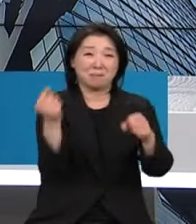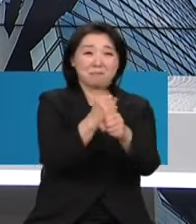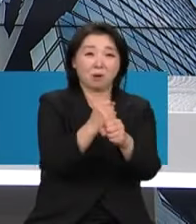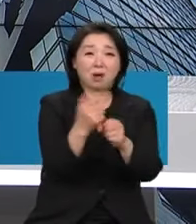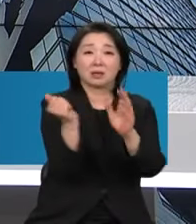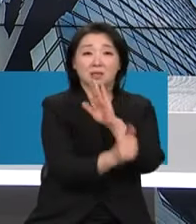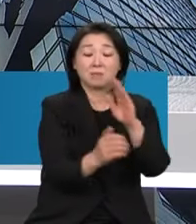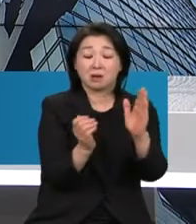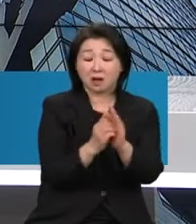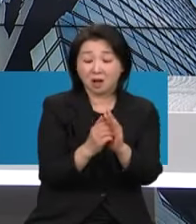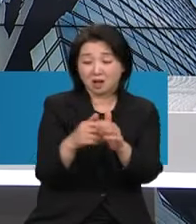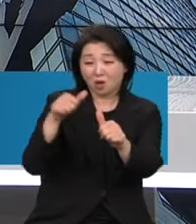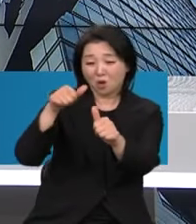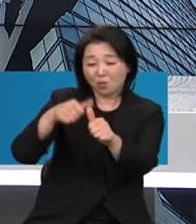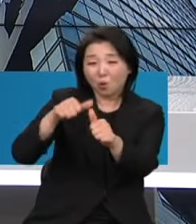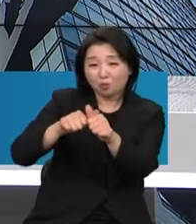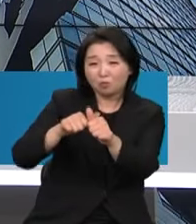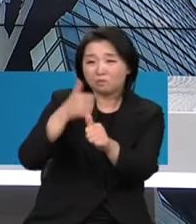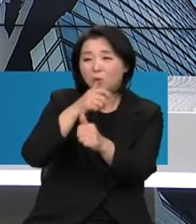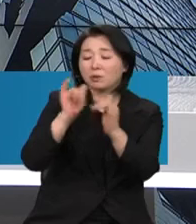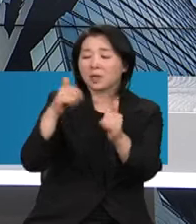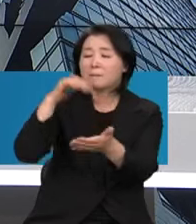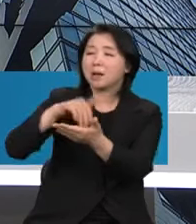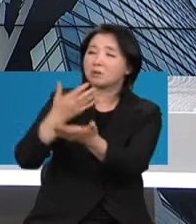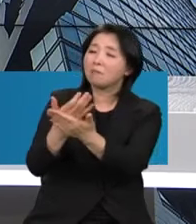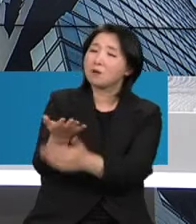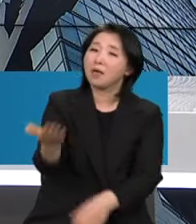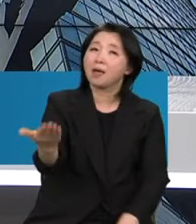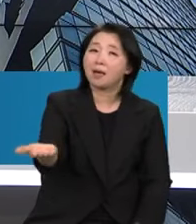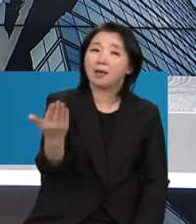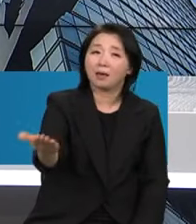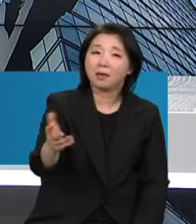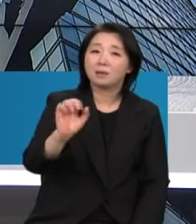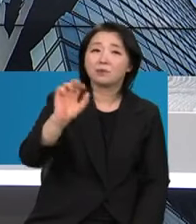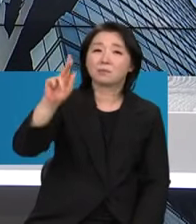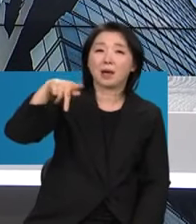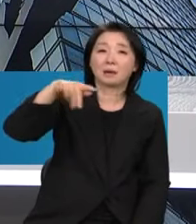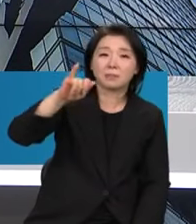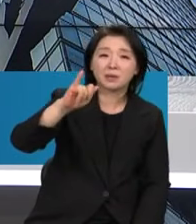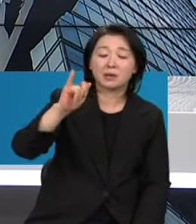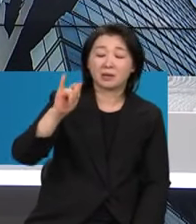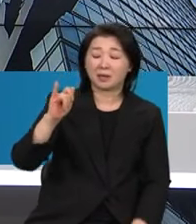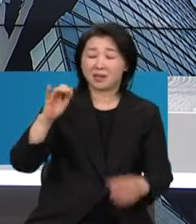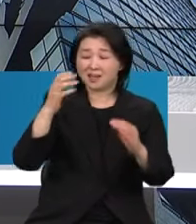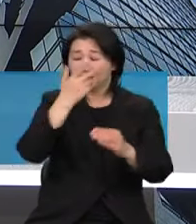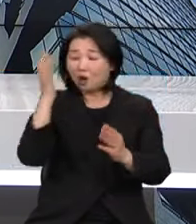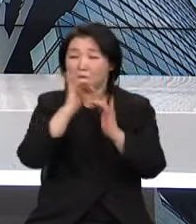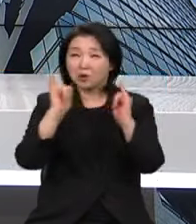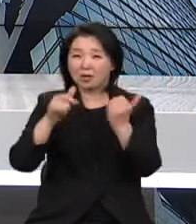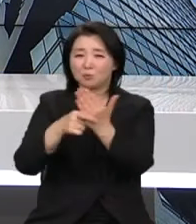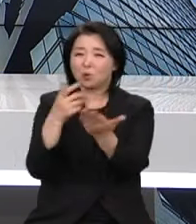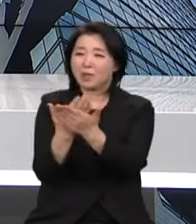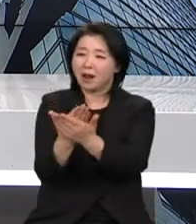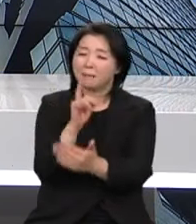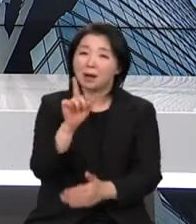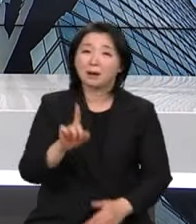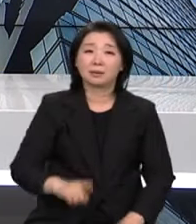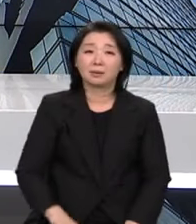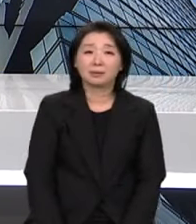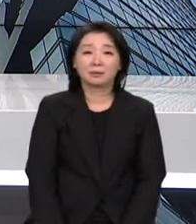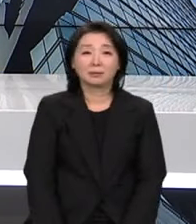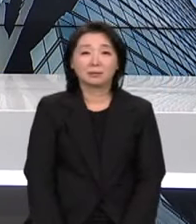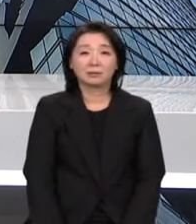변호사에게 반성문을 받으라고 하거나 VVIP 신용 카드와 아이돌 공연표를 구하라고 했습니다 김지아 기자가 추의